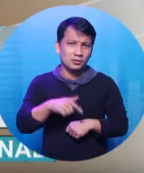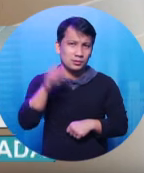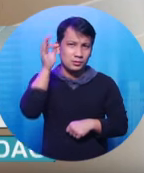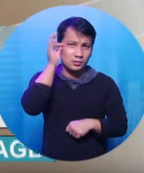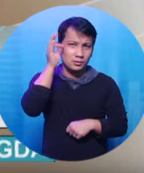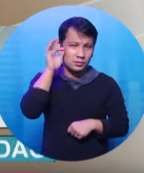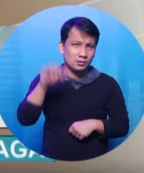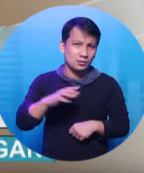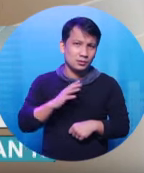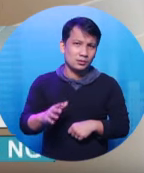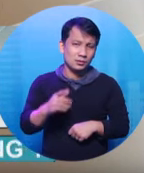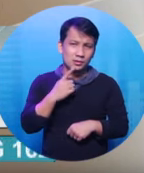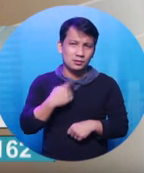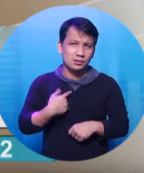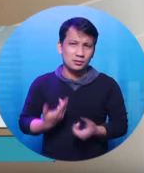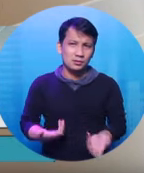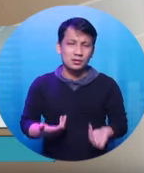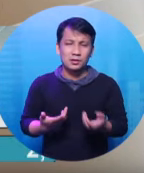Pero